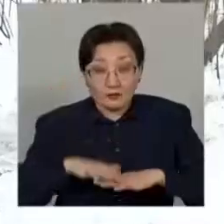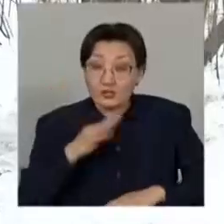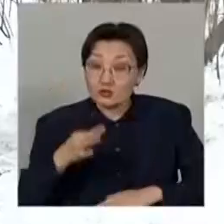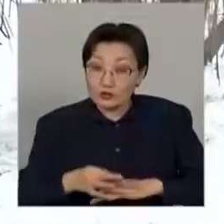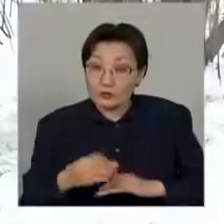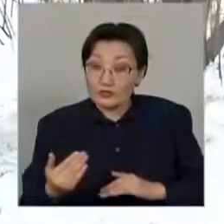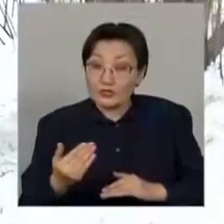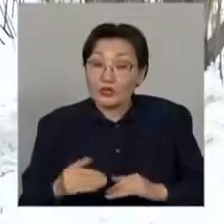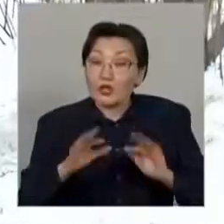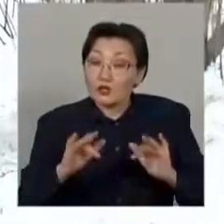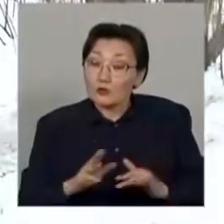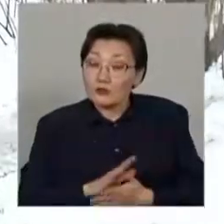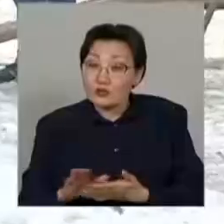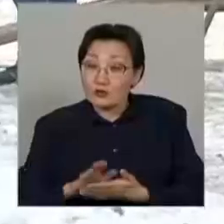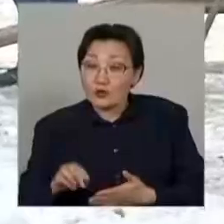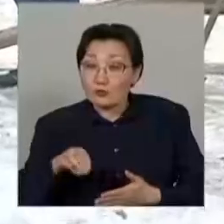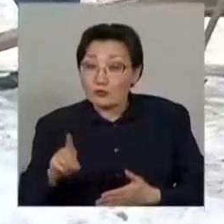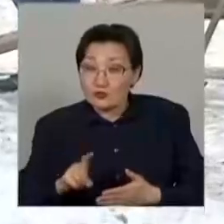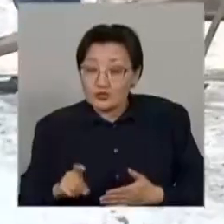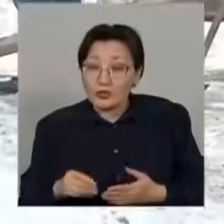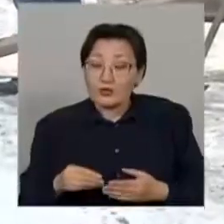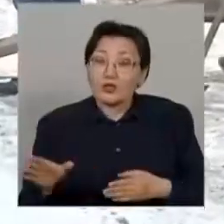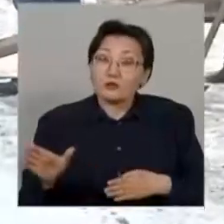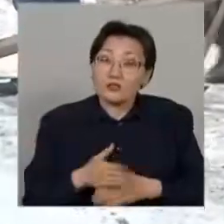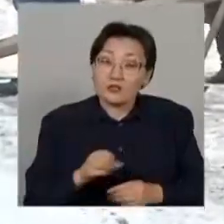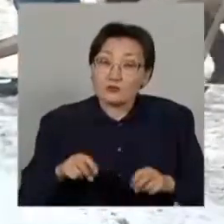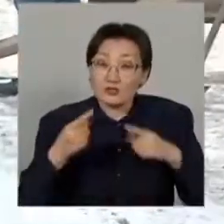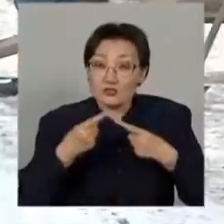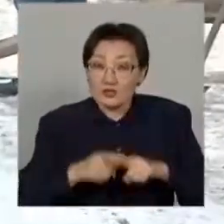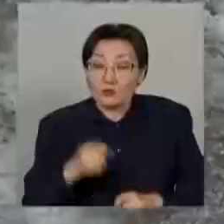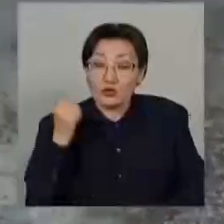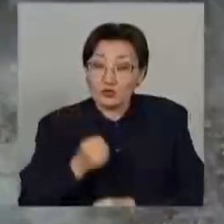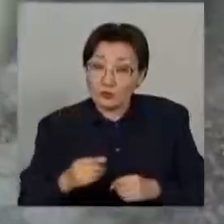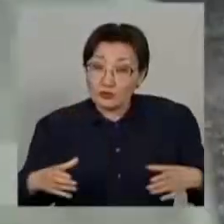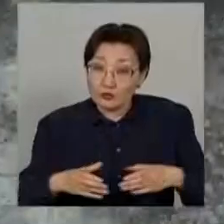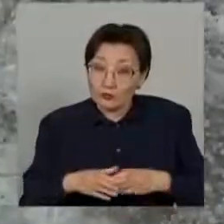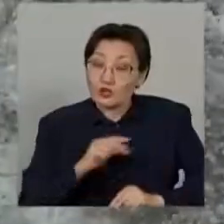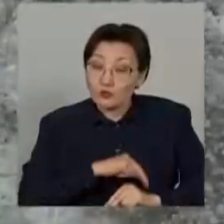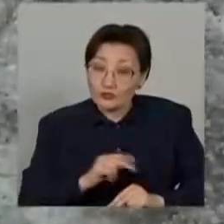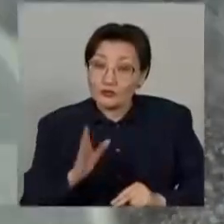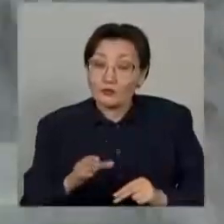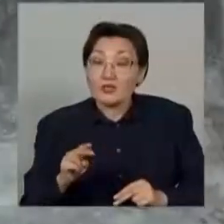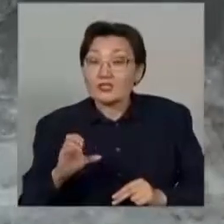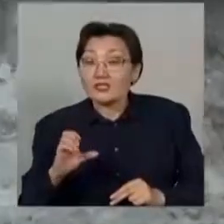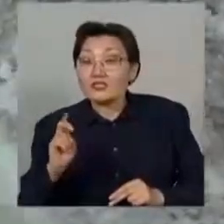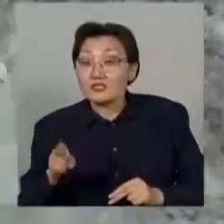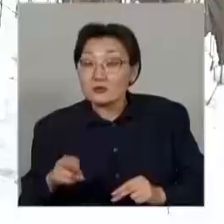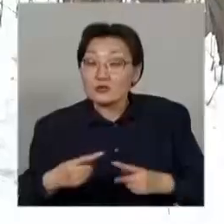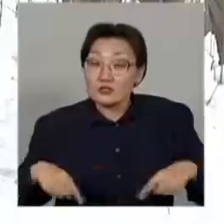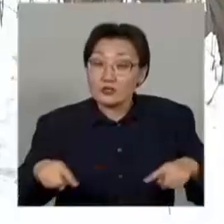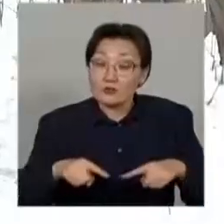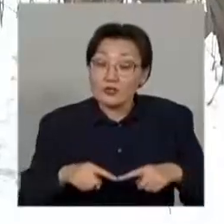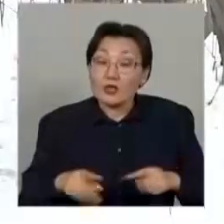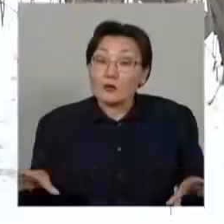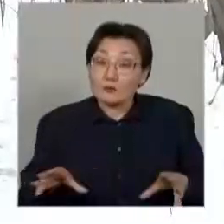Енді ондағы қарды күреуге, мұзды оюға арнайы техникалар мен жұмысшылар тобы жұмылады. Ал бұрын бұл істі пәтер иелері кооперативтері мен мүлік